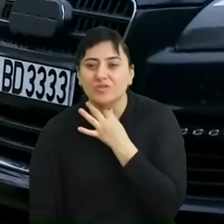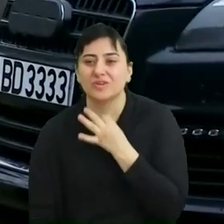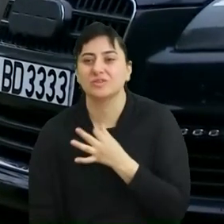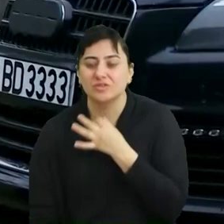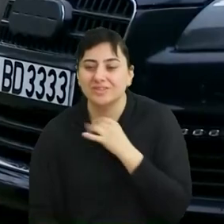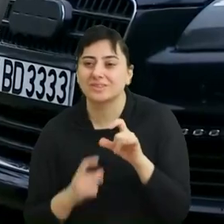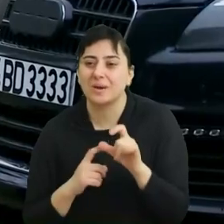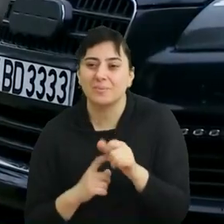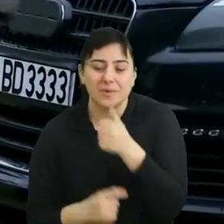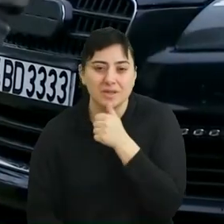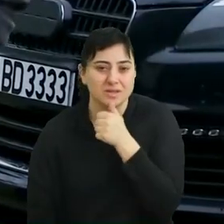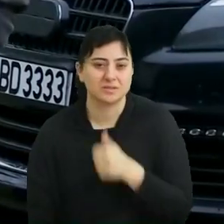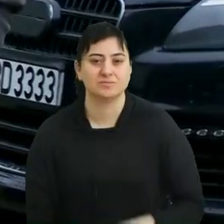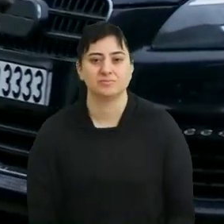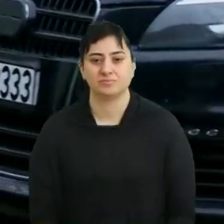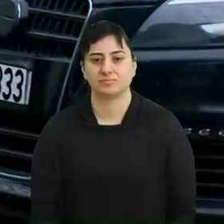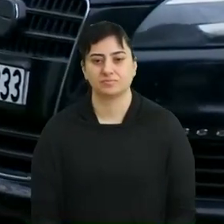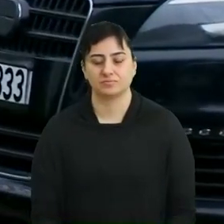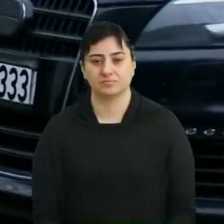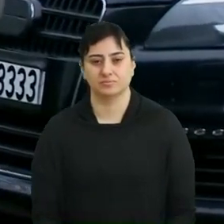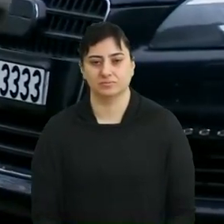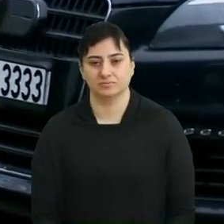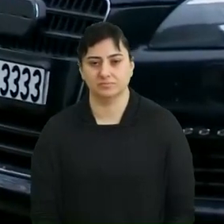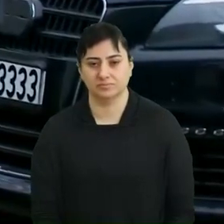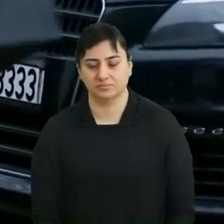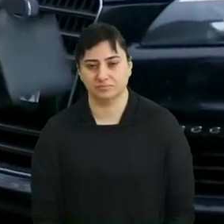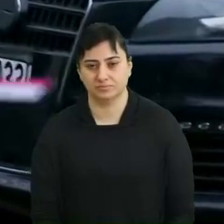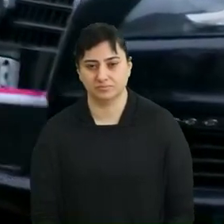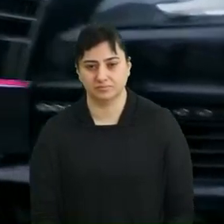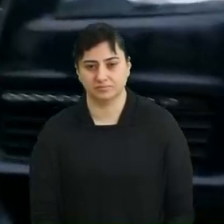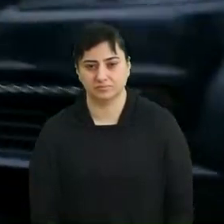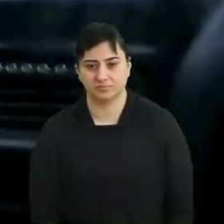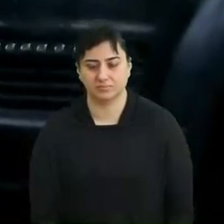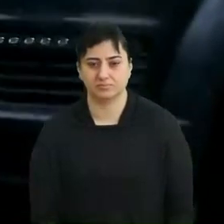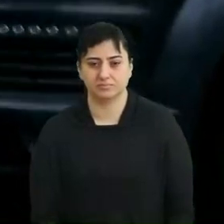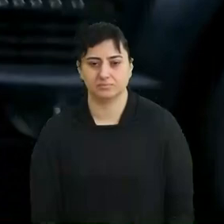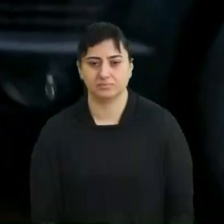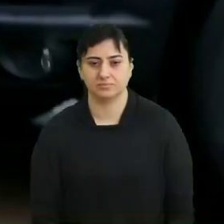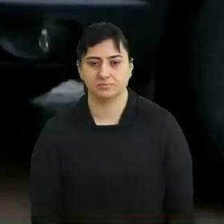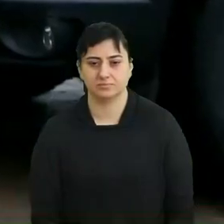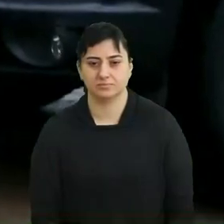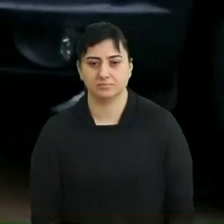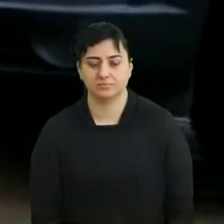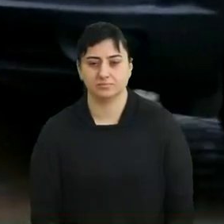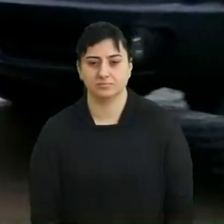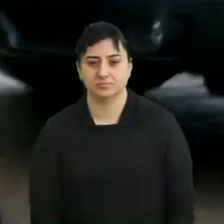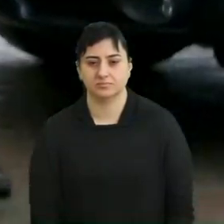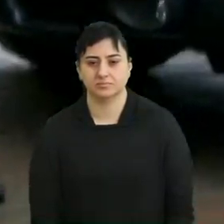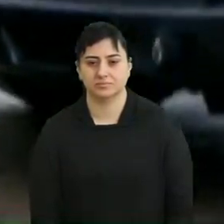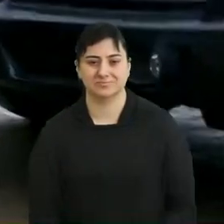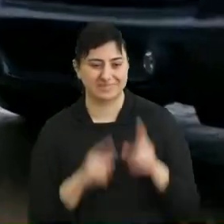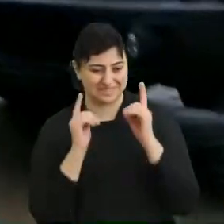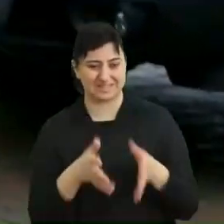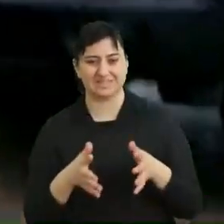Bey, Zahat Bey. Merdivenlerden çıkıp gitti. Şükrü kendi kendine hayıflanarak kutuyu yere atıp dambılı içine koydu.